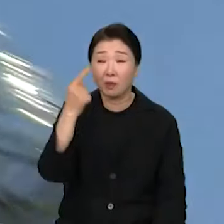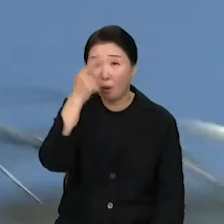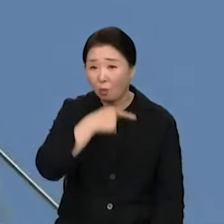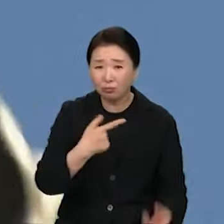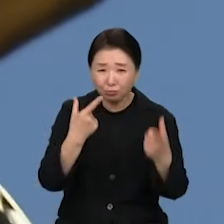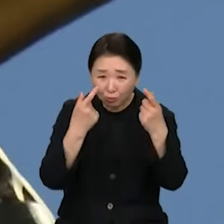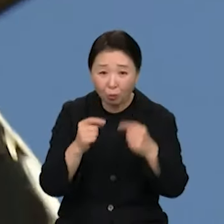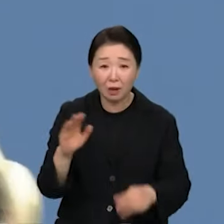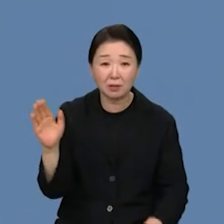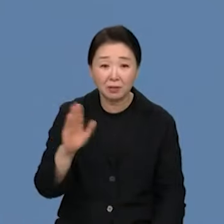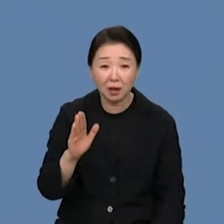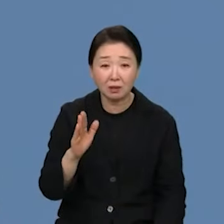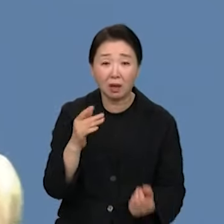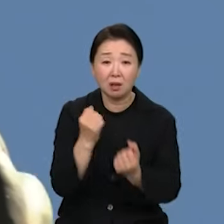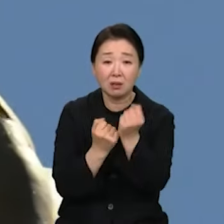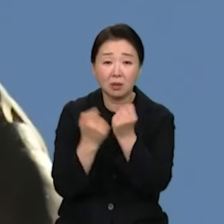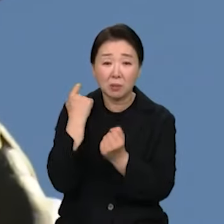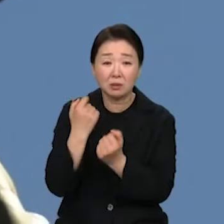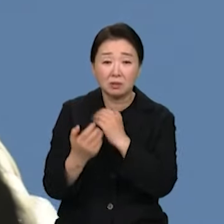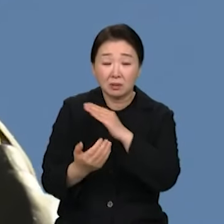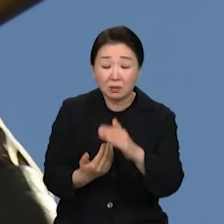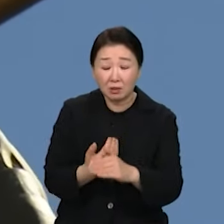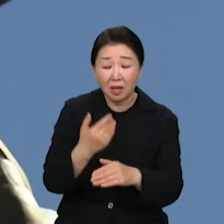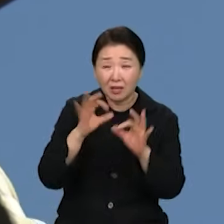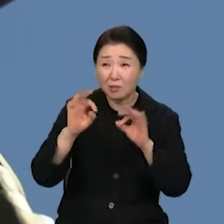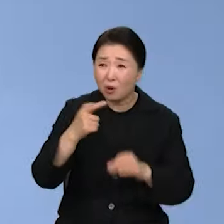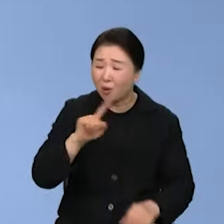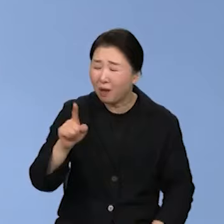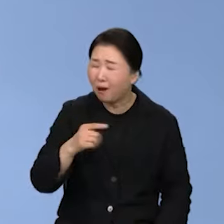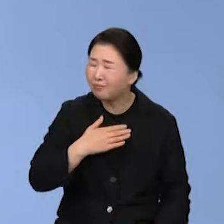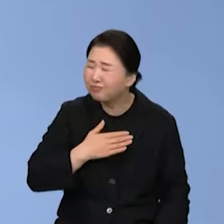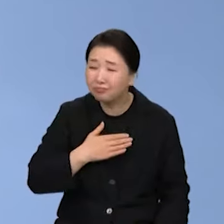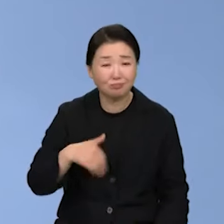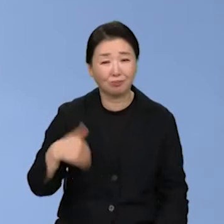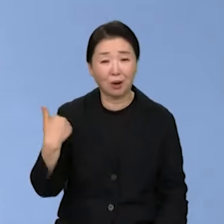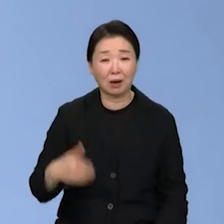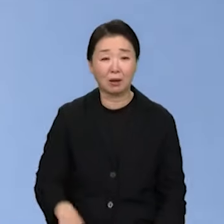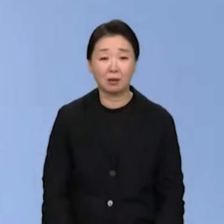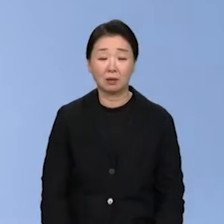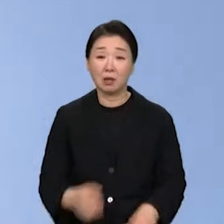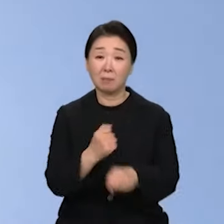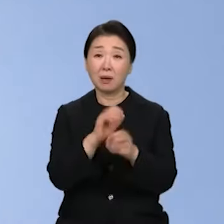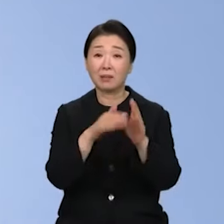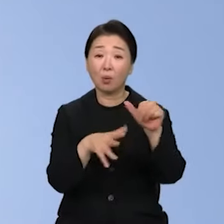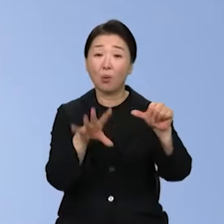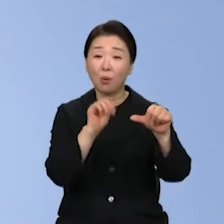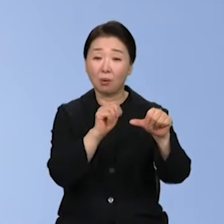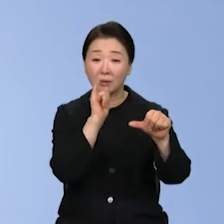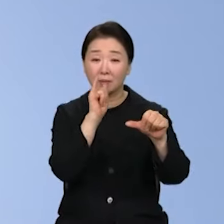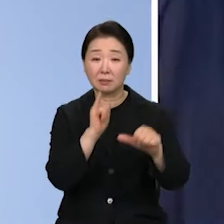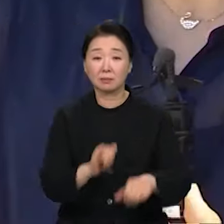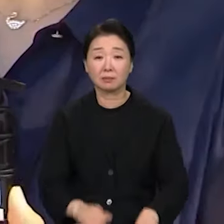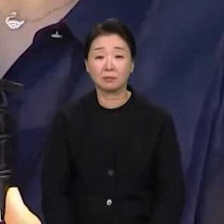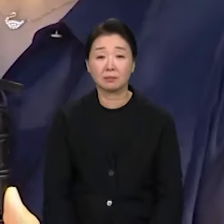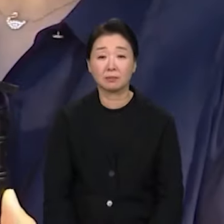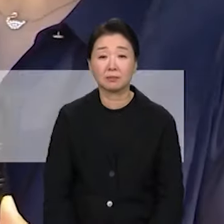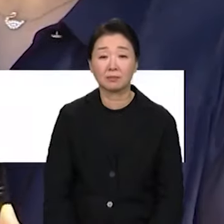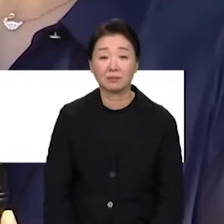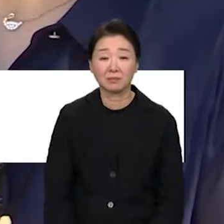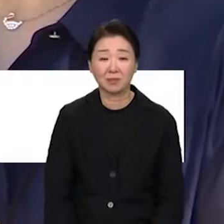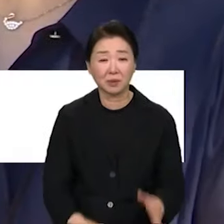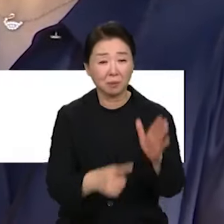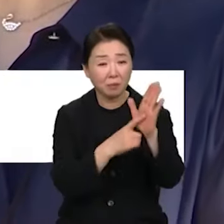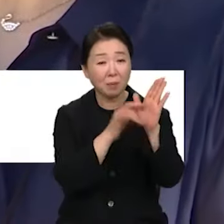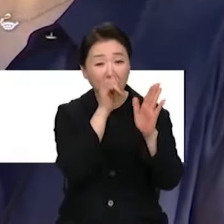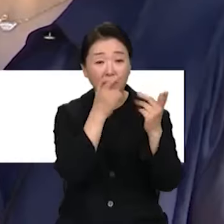않아서 이런 설명을 듣기 전에는 알기가 힘듭니다. 만드는 데만 5억 원이 들었습니다. 팻말이 있는 것